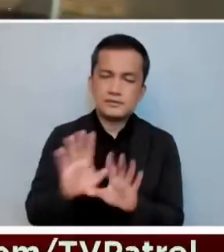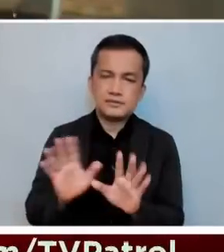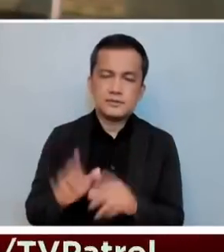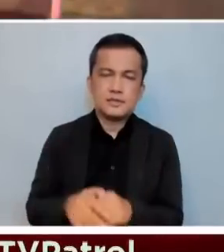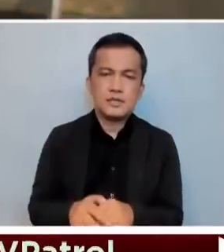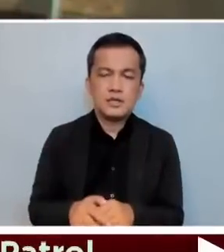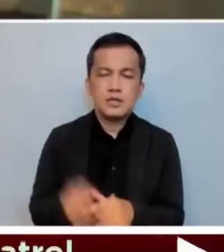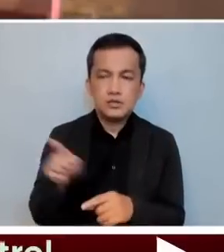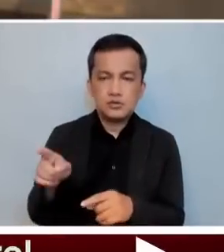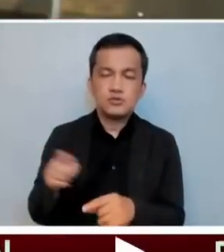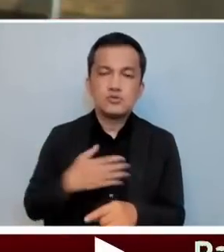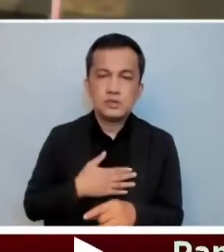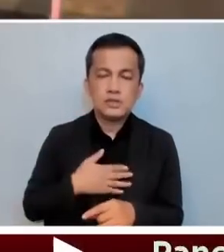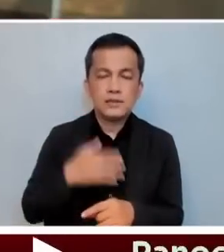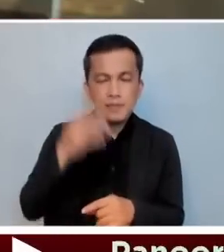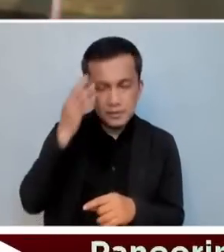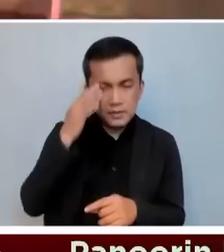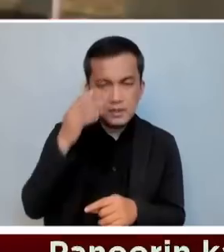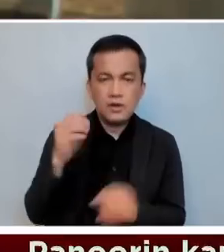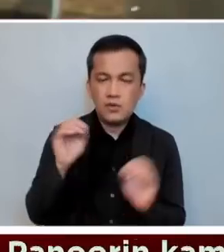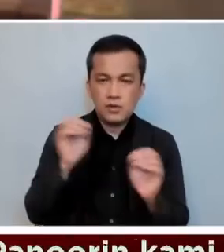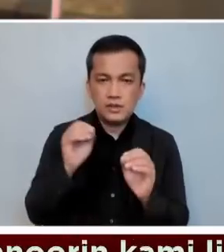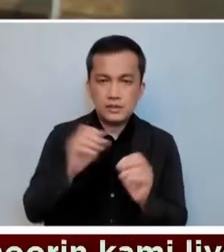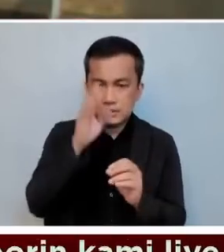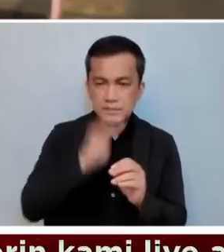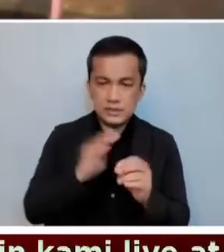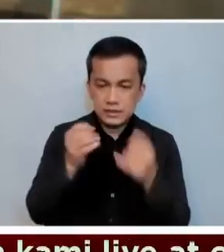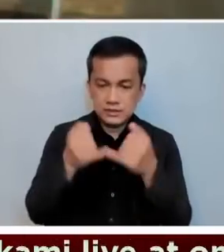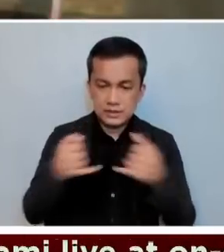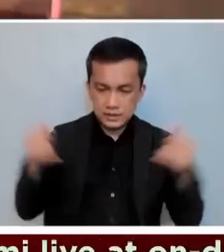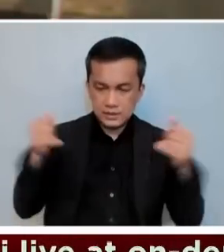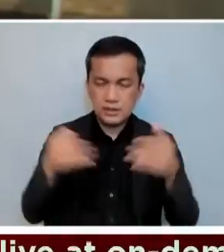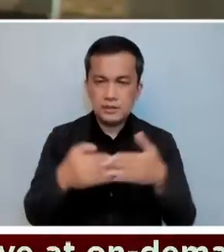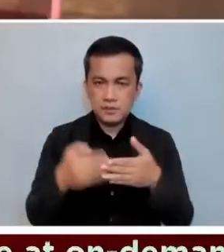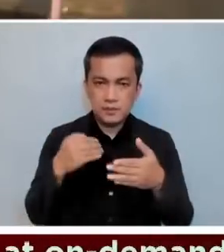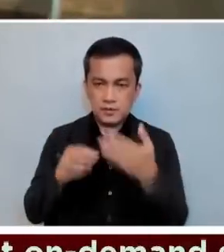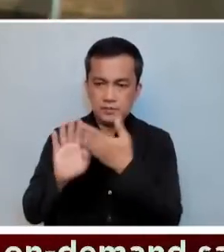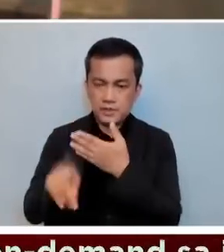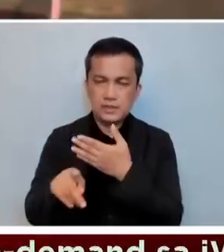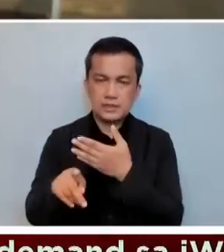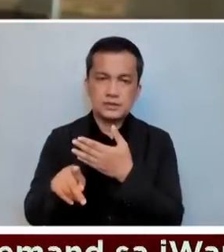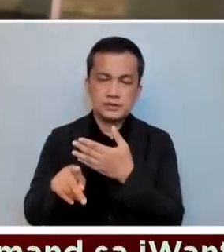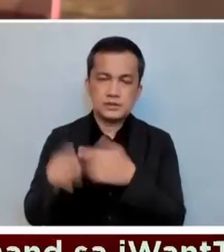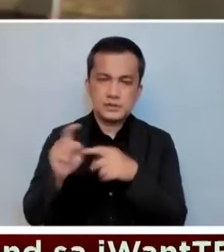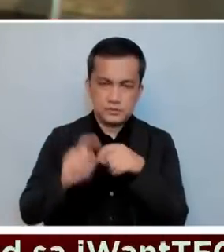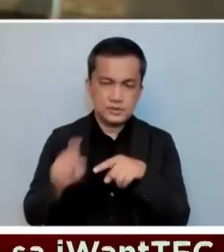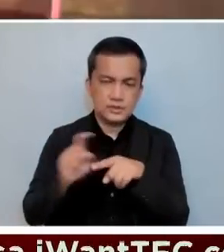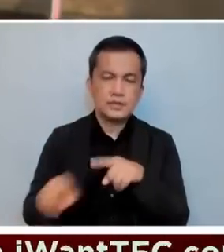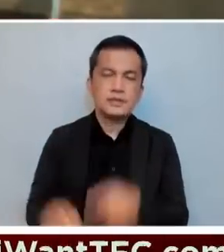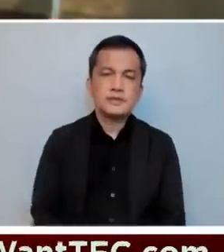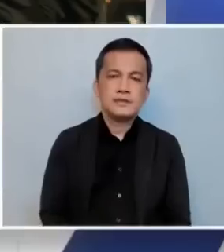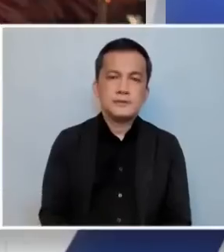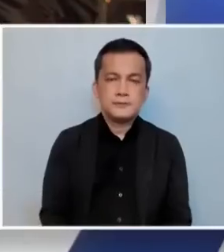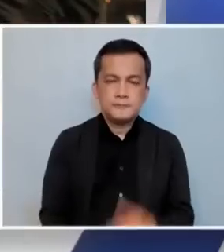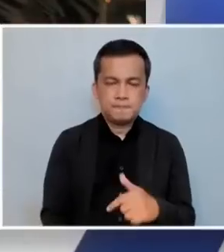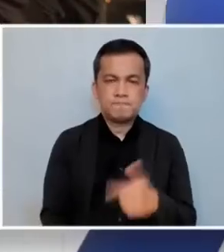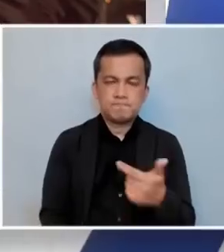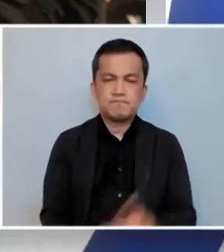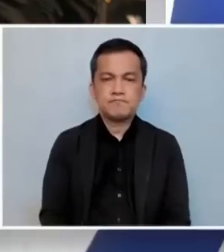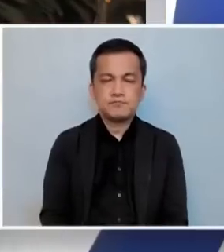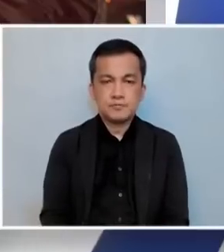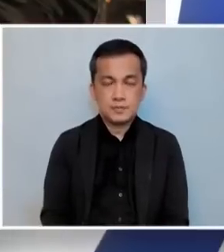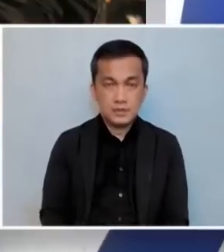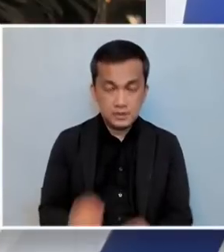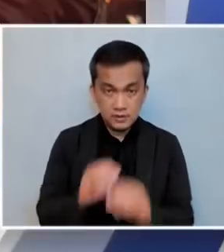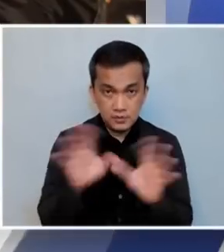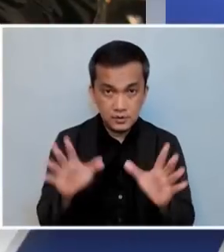na masiguro na walang nasira sa mga linya bago nila ibalik yung supply ng kuryente. Alvin. Jacqueline, awin lang natin. So